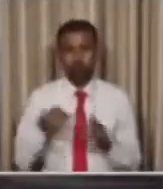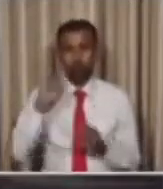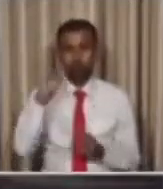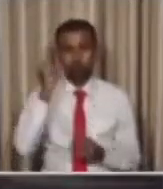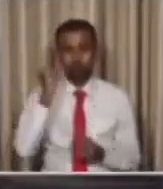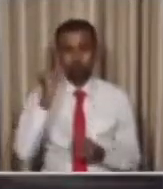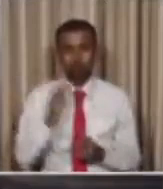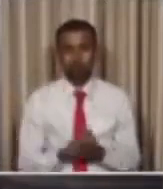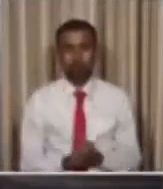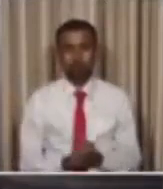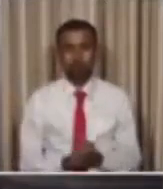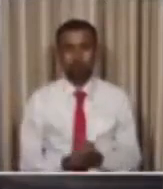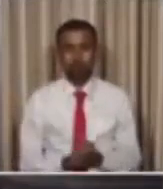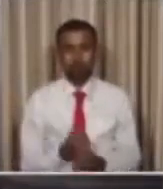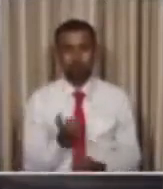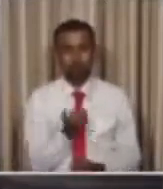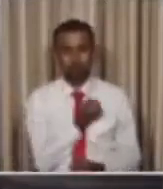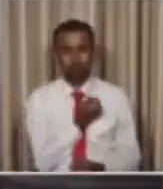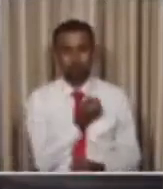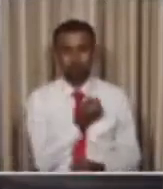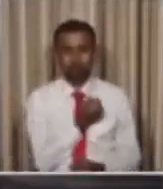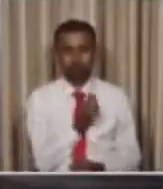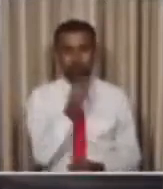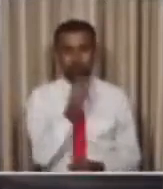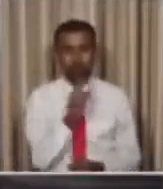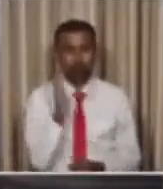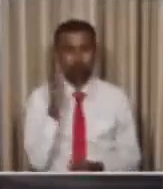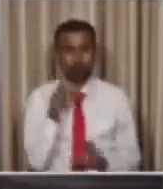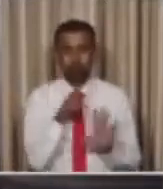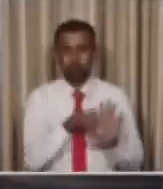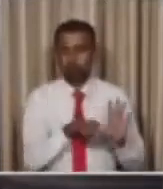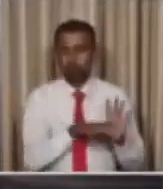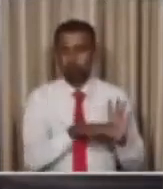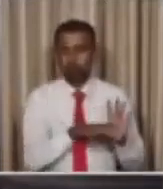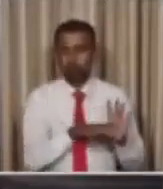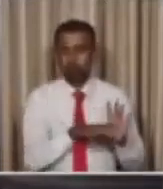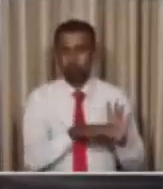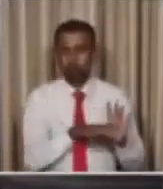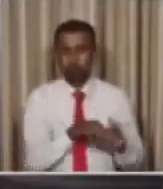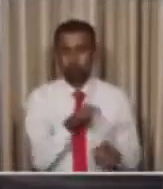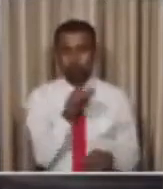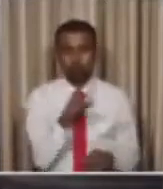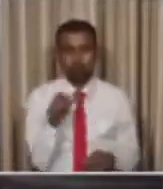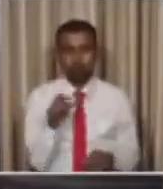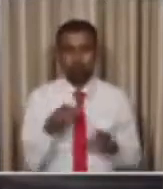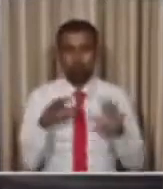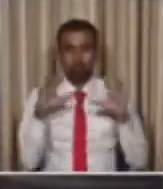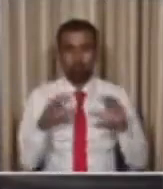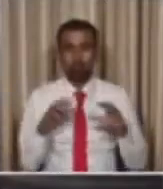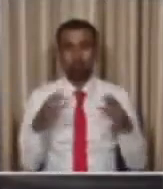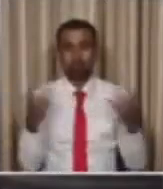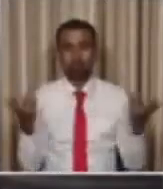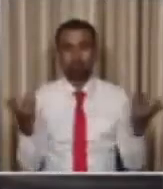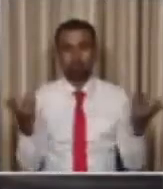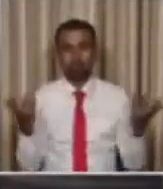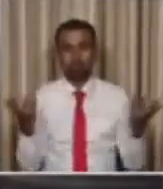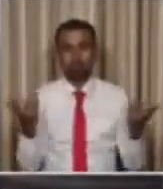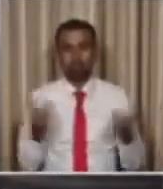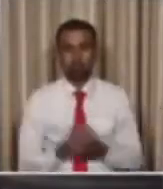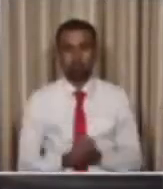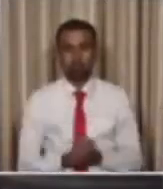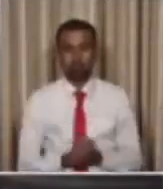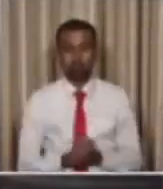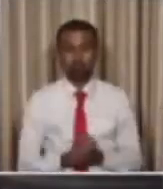කට්ටියටයි වෛද්‍ය හා විශේෂ පුහුණු ලත් උදවියට අයිති වෙන්නේ නැහැ. ඉතින් ඒ අය